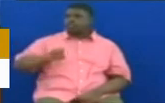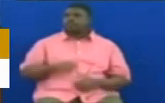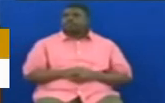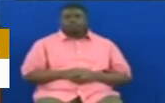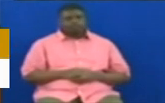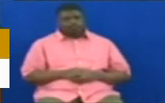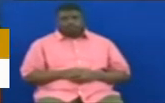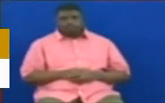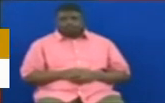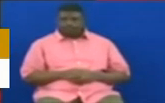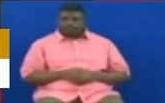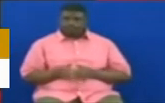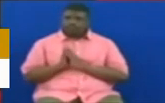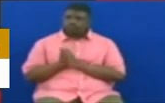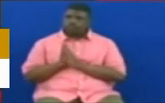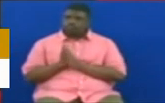Nashukuru Mheshimiwa Speaker.